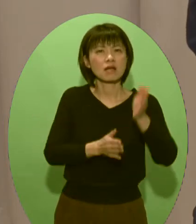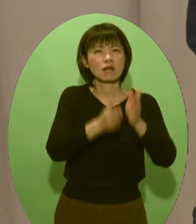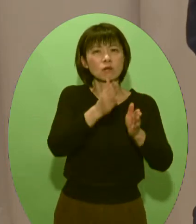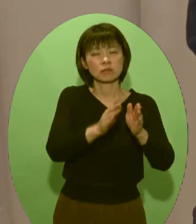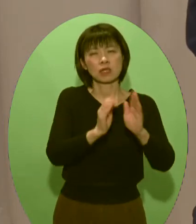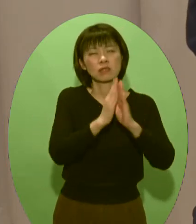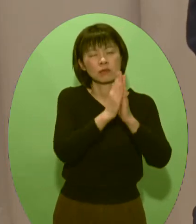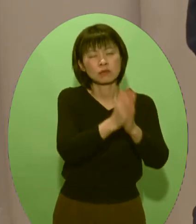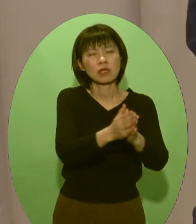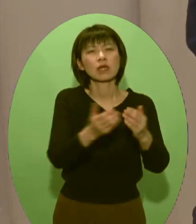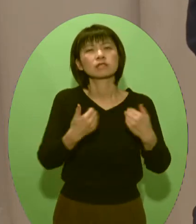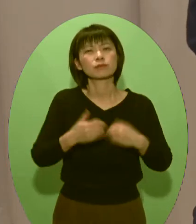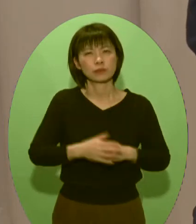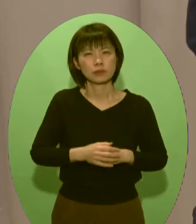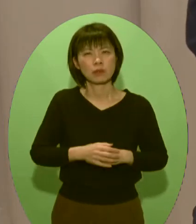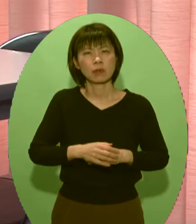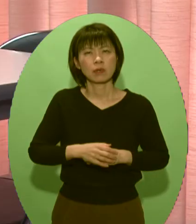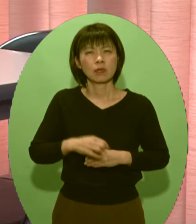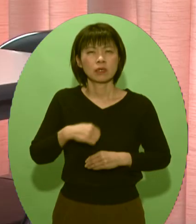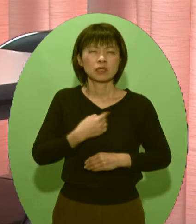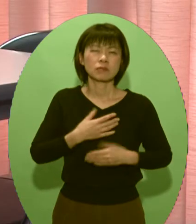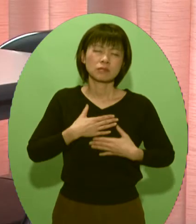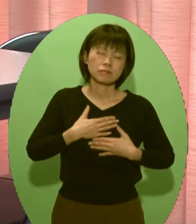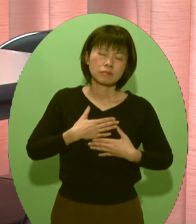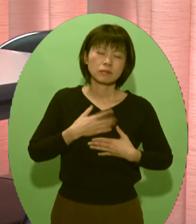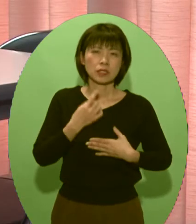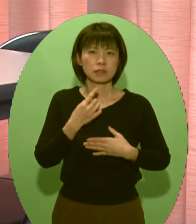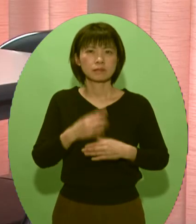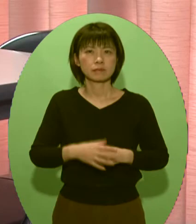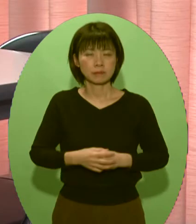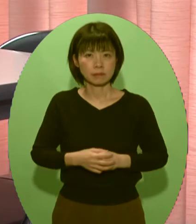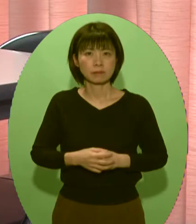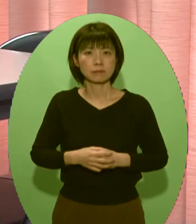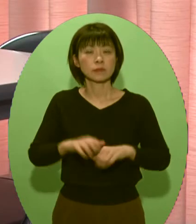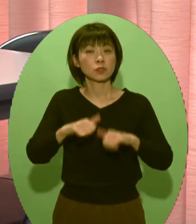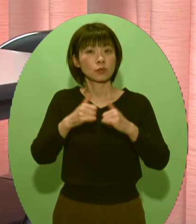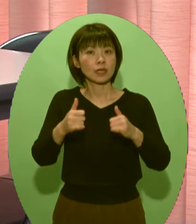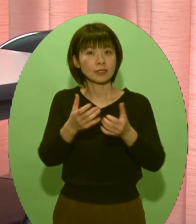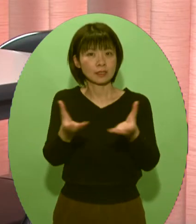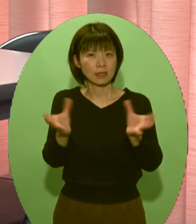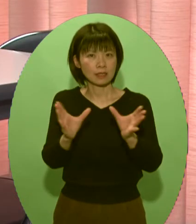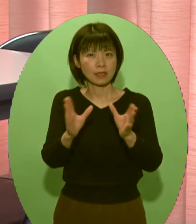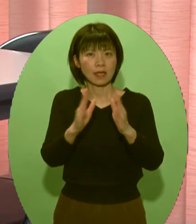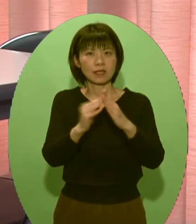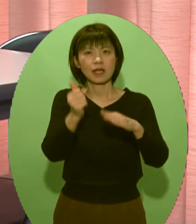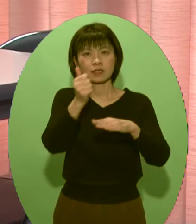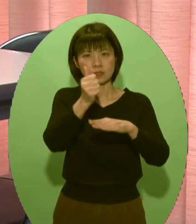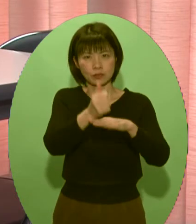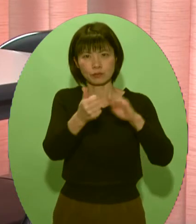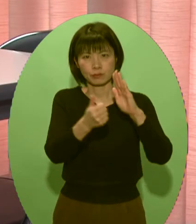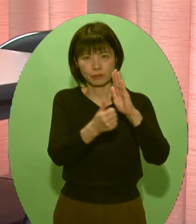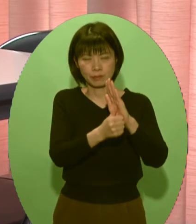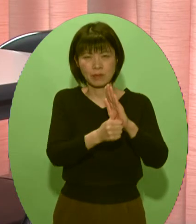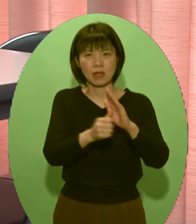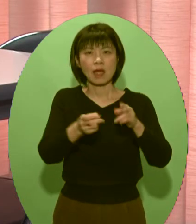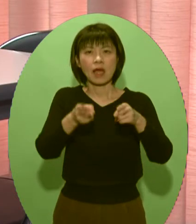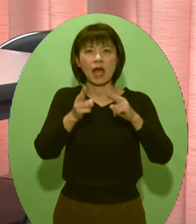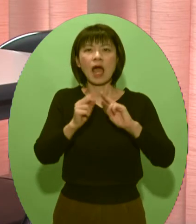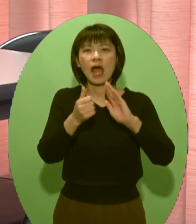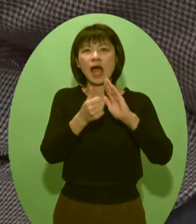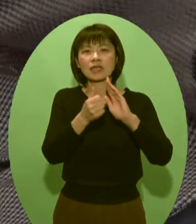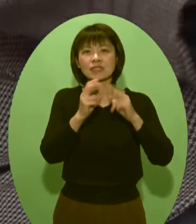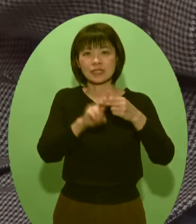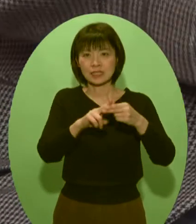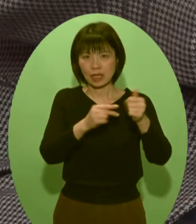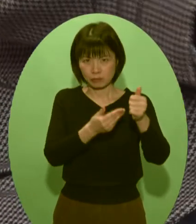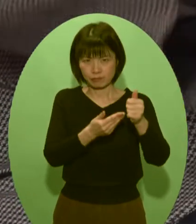とても気が重いです。 障害者団体の会長を務める橋井さんも視覚障害